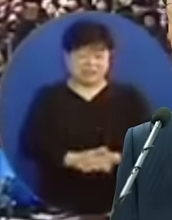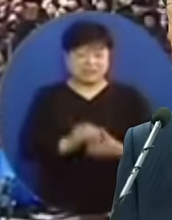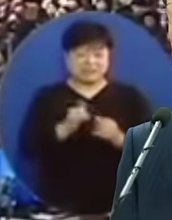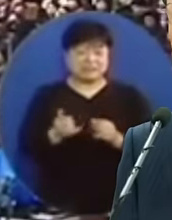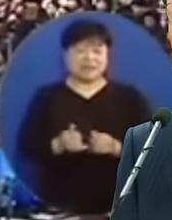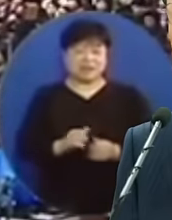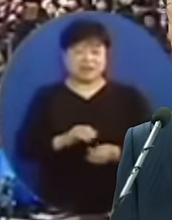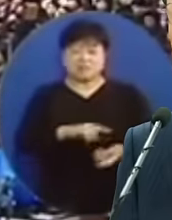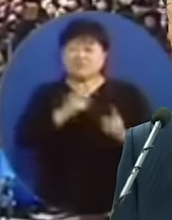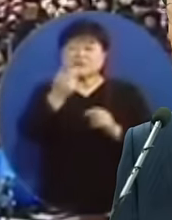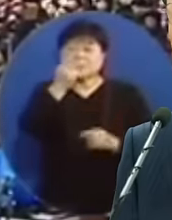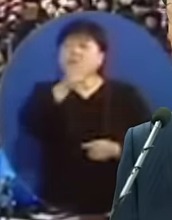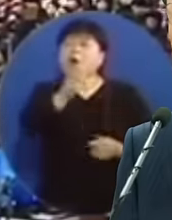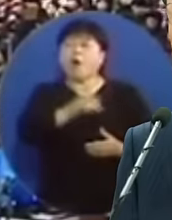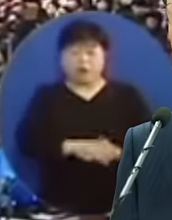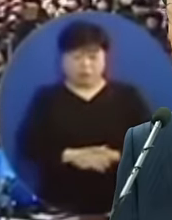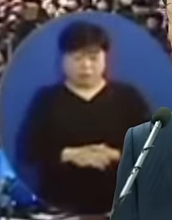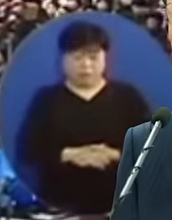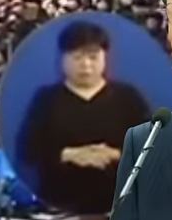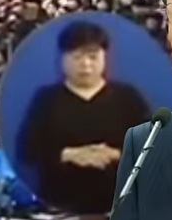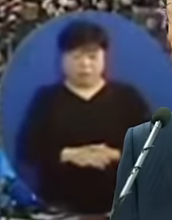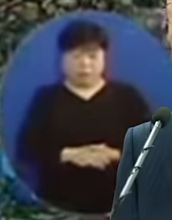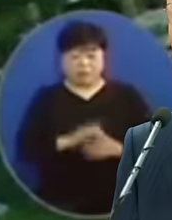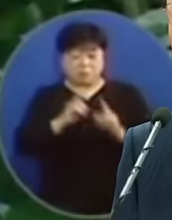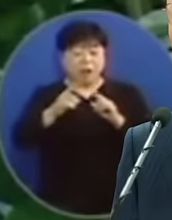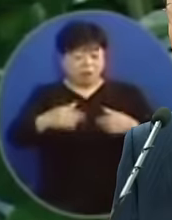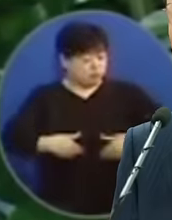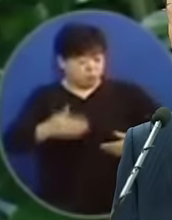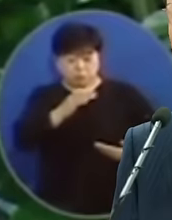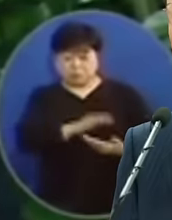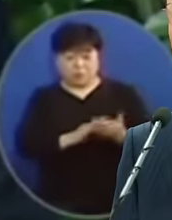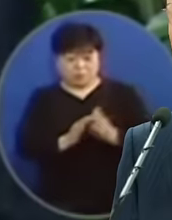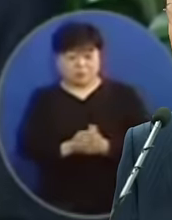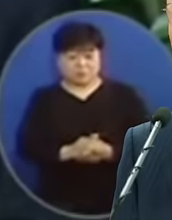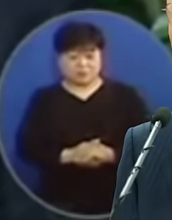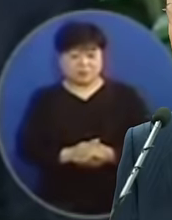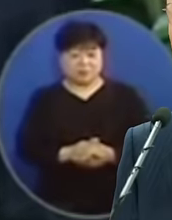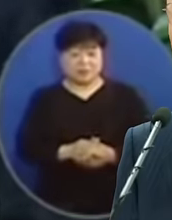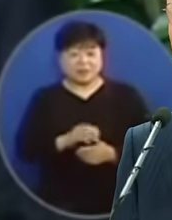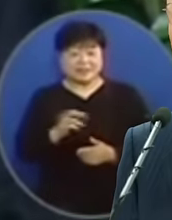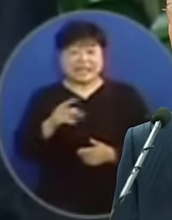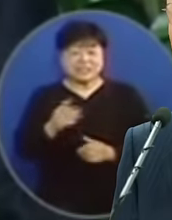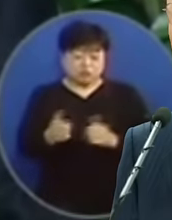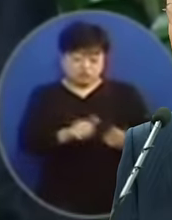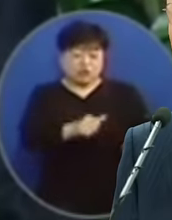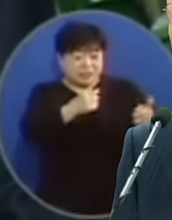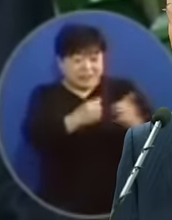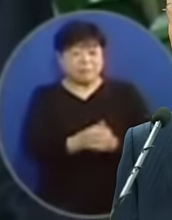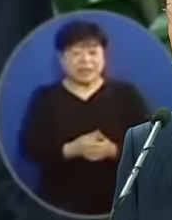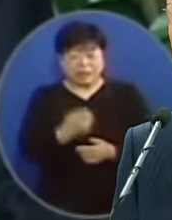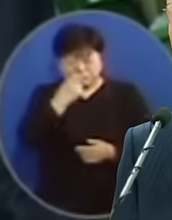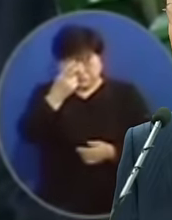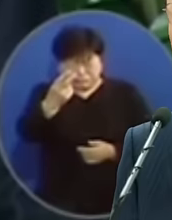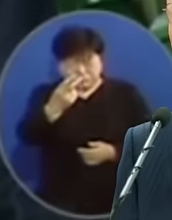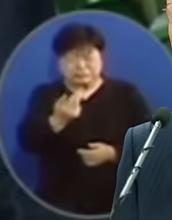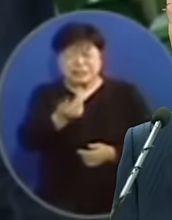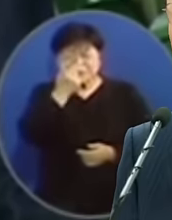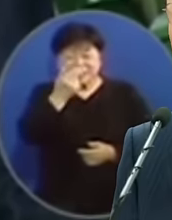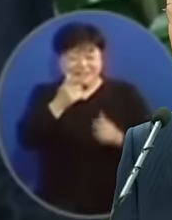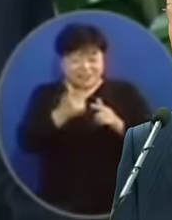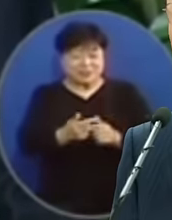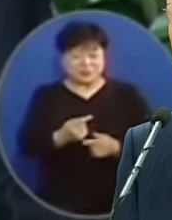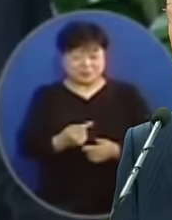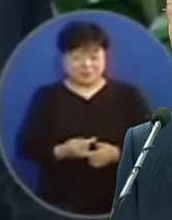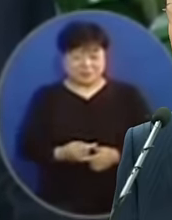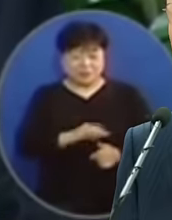사람이 무슨 부활이요 생명이요. 아무리 말해봤자 무슨 소용이 있습니까? 그런데 나사로가 죽어주니까 고맙지요. 썩은 냄새가 나니까 예수님이